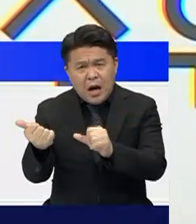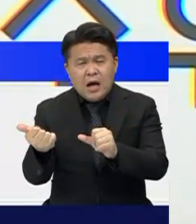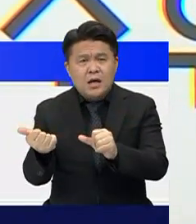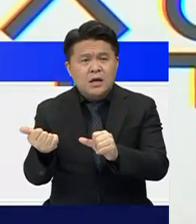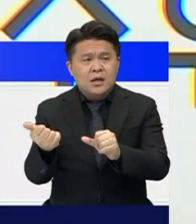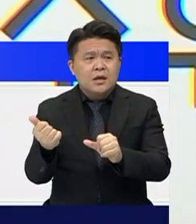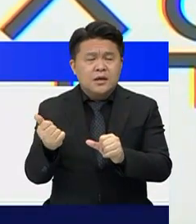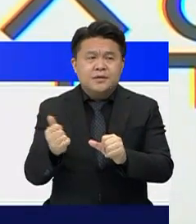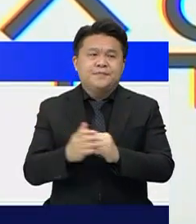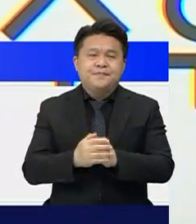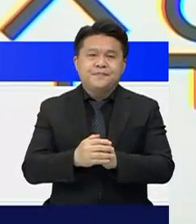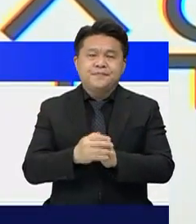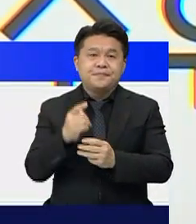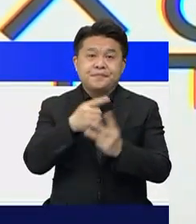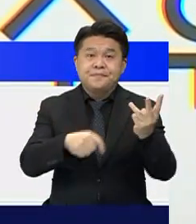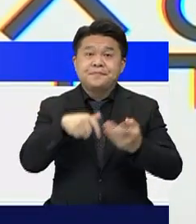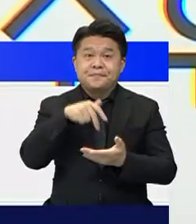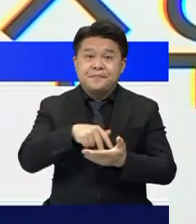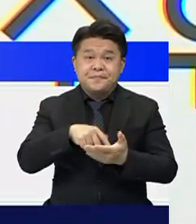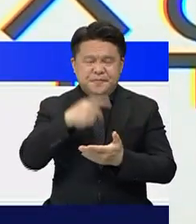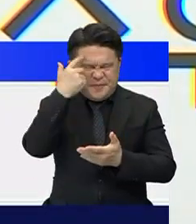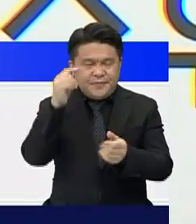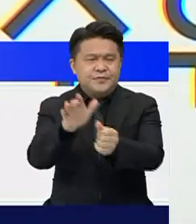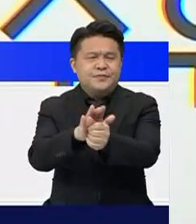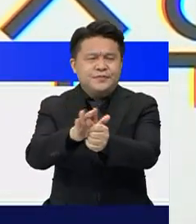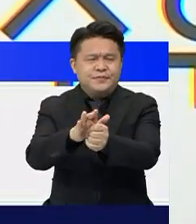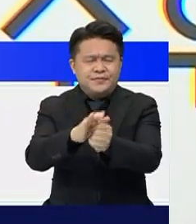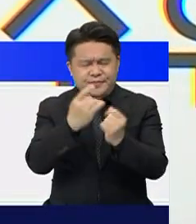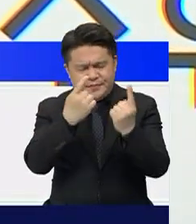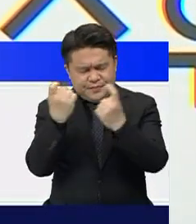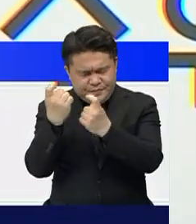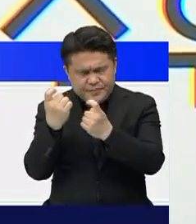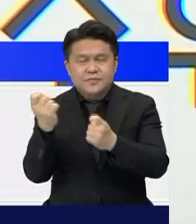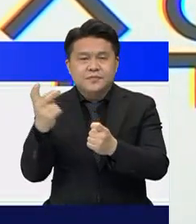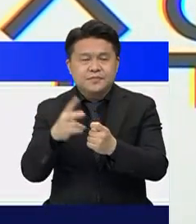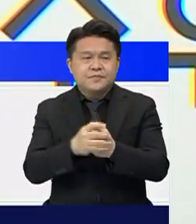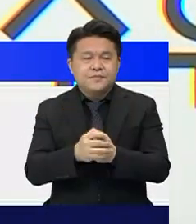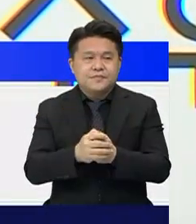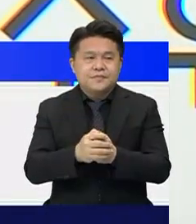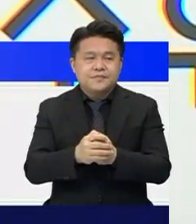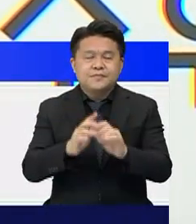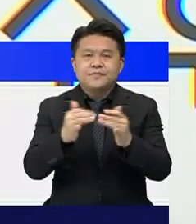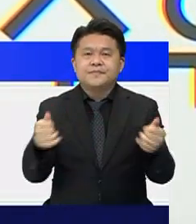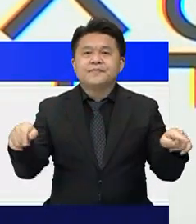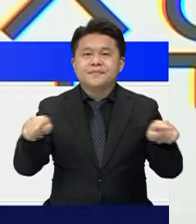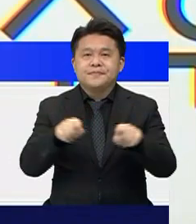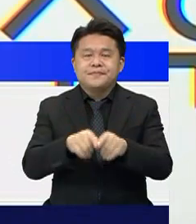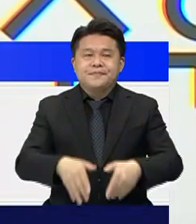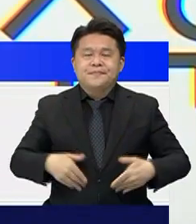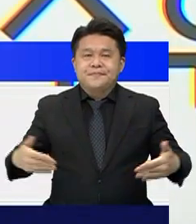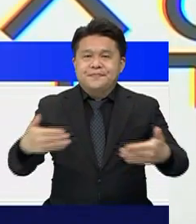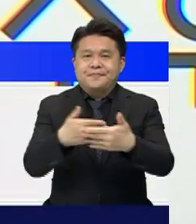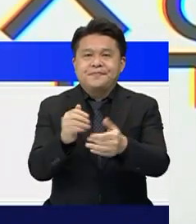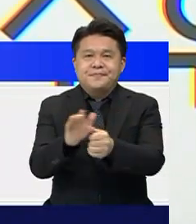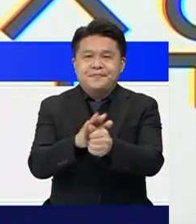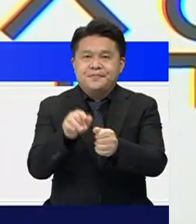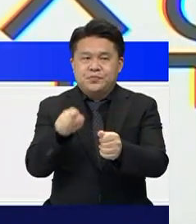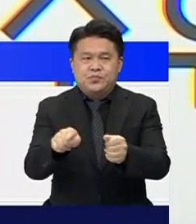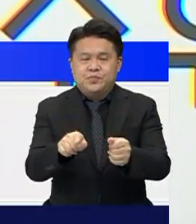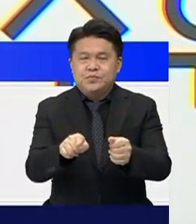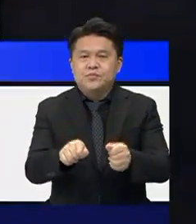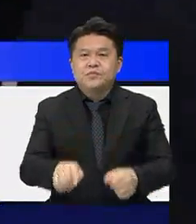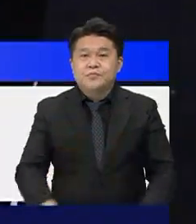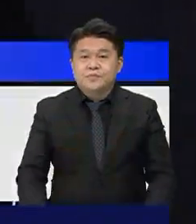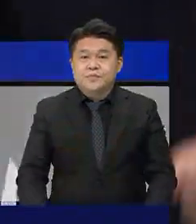대해서는 당선인은 넋을 기리고 추모하고 모든 국민이 함께 따뜻하게 보듬고 위로하는